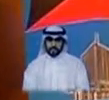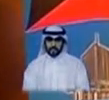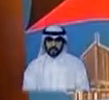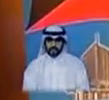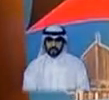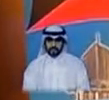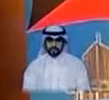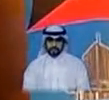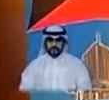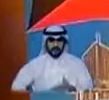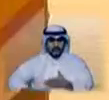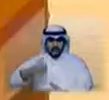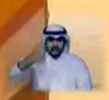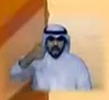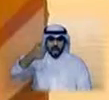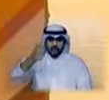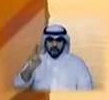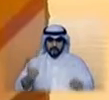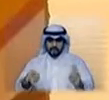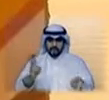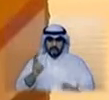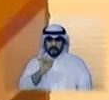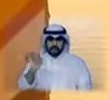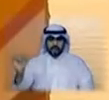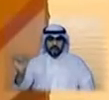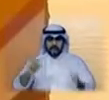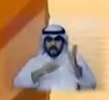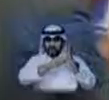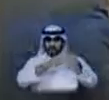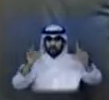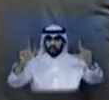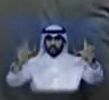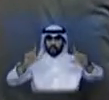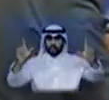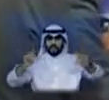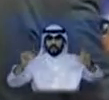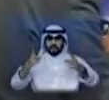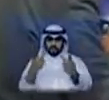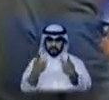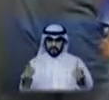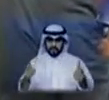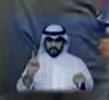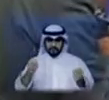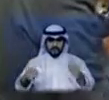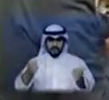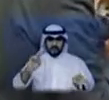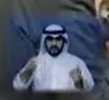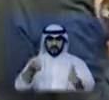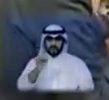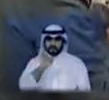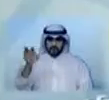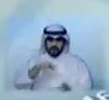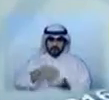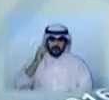يتصدر جناح وزارة الإعلام معرض الأزبو للإذاعة والتلفزيون الذي يقام في إطار مهرجان اتحاد إذاعات الدول العربية